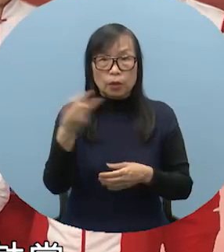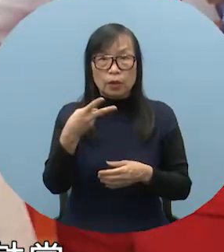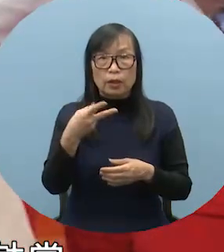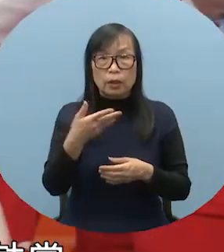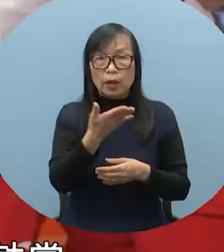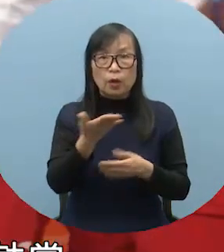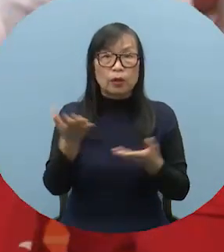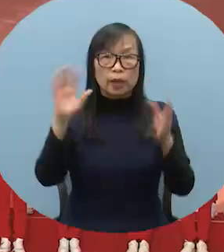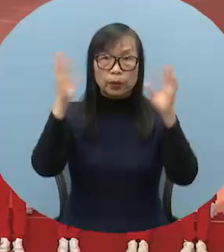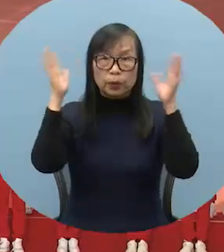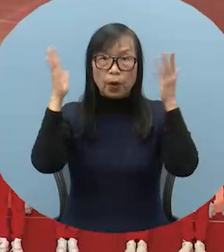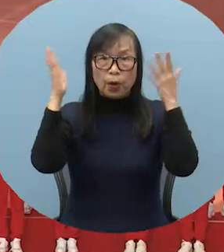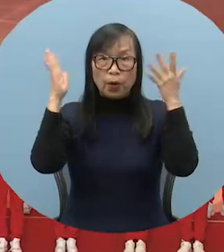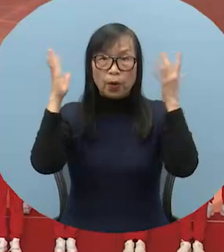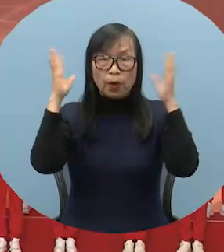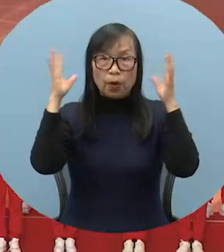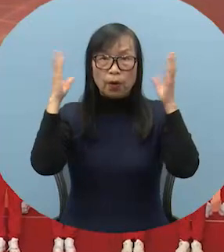们鼓掌。